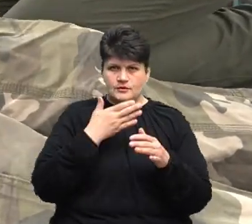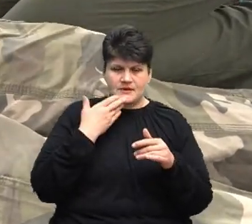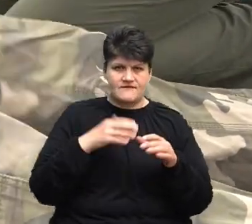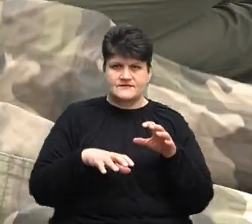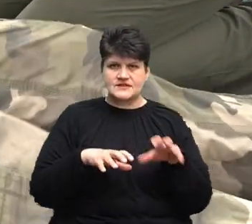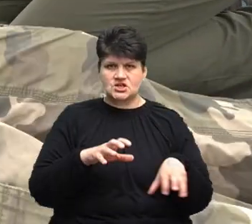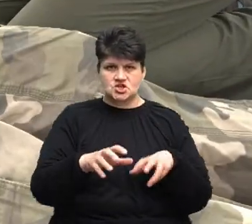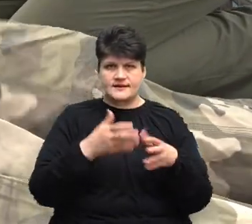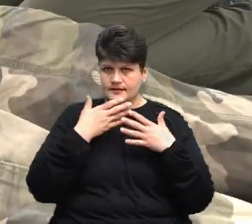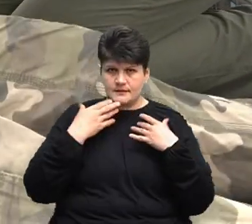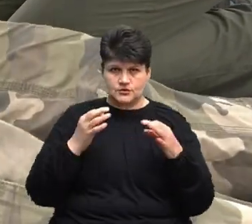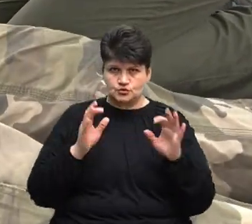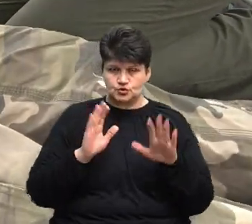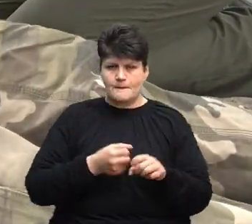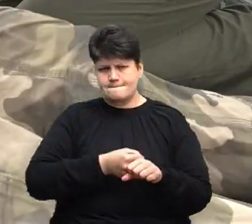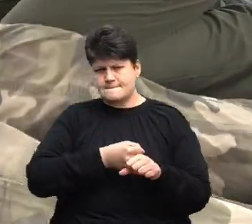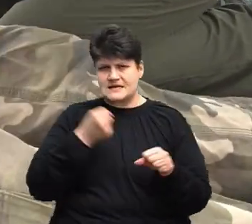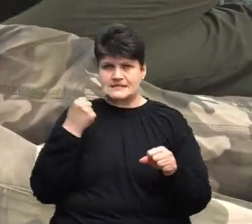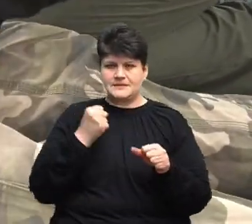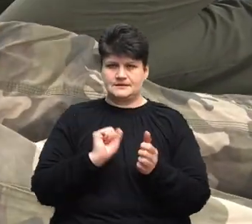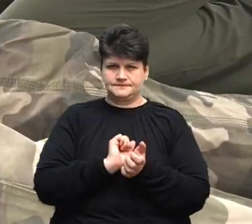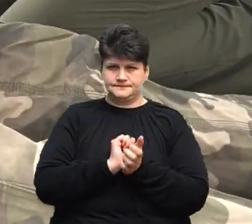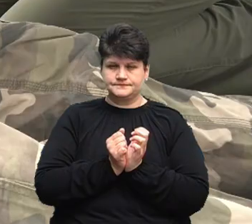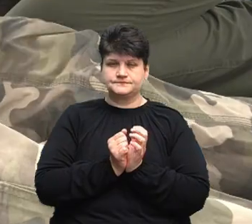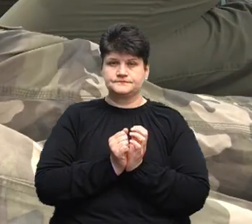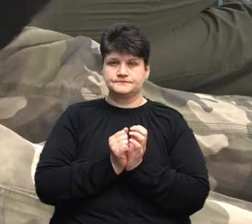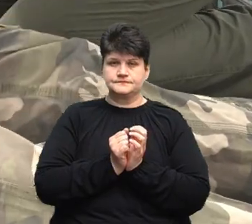немає. Ми максимально щільно